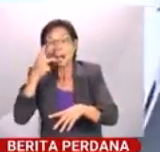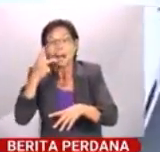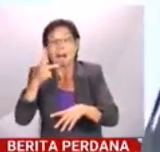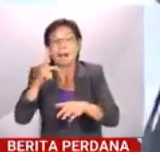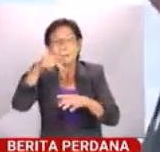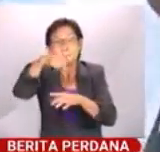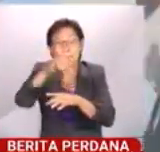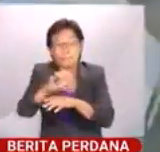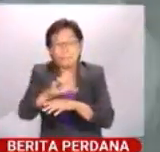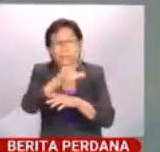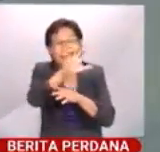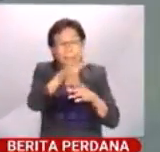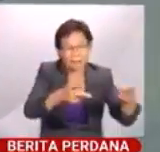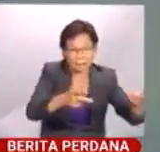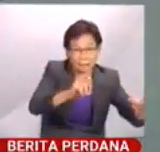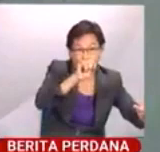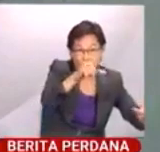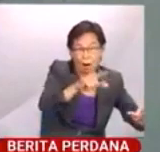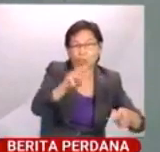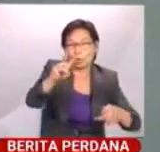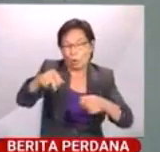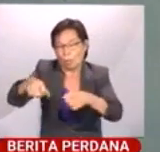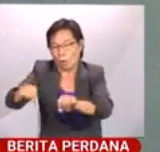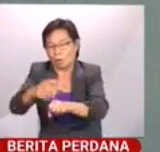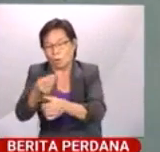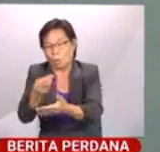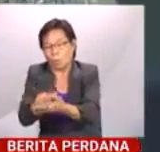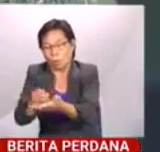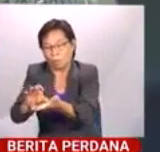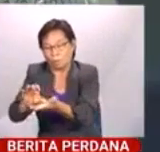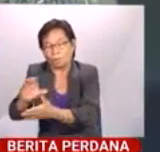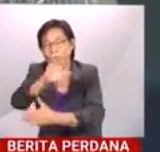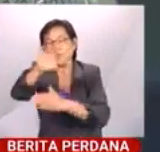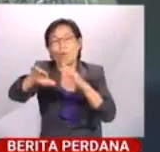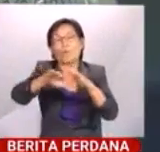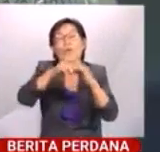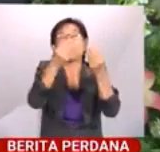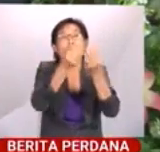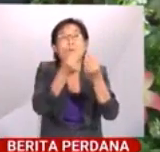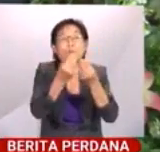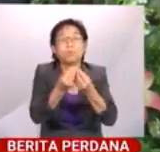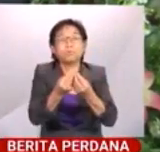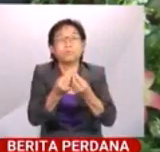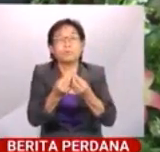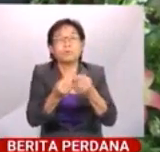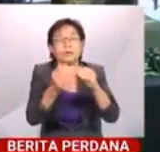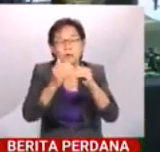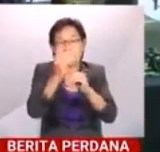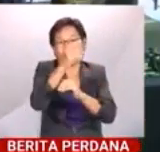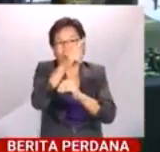5 kereta mewah serta 2 motosikal termasuk wang tunai yang keseluruhannya berjumlah lebih